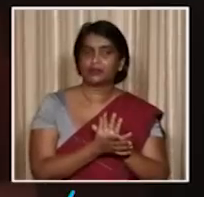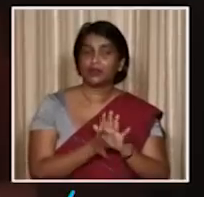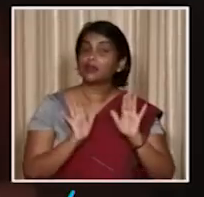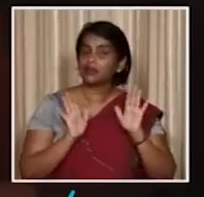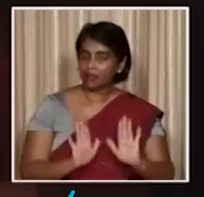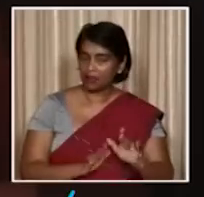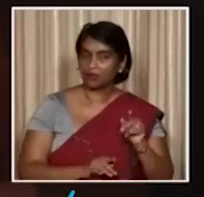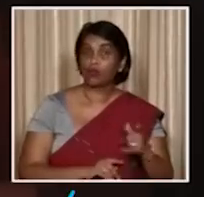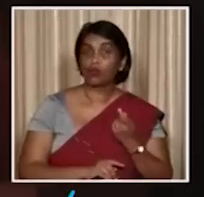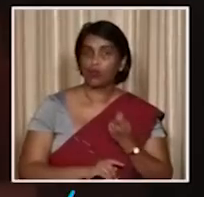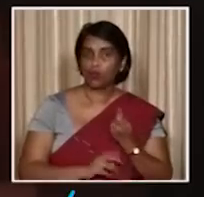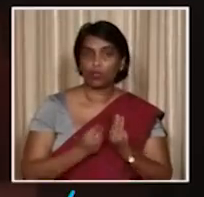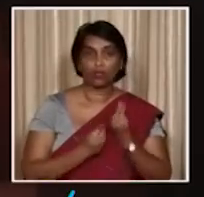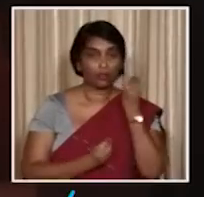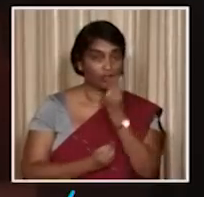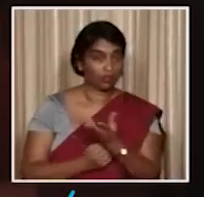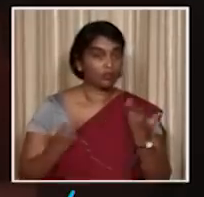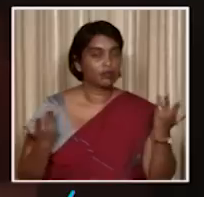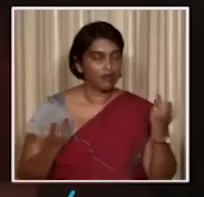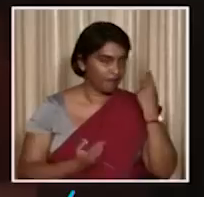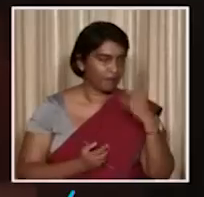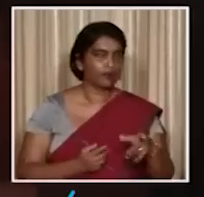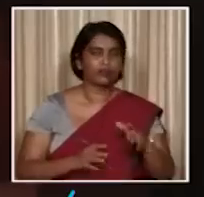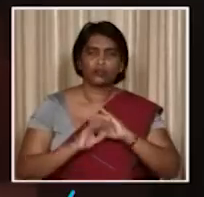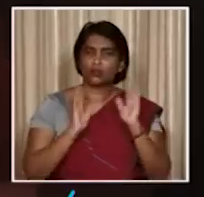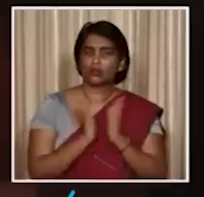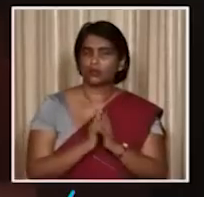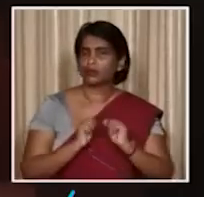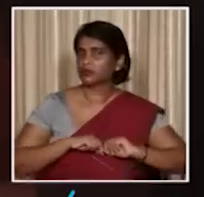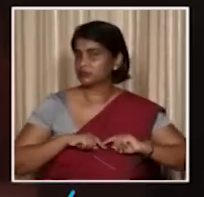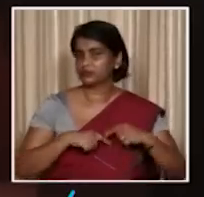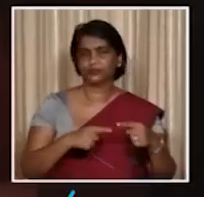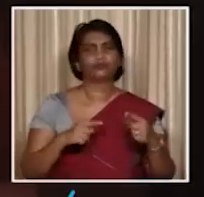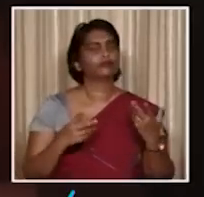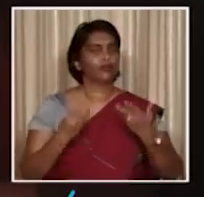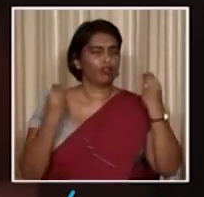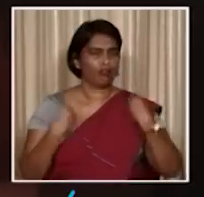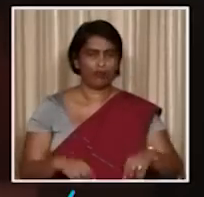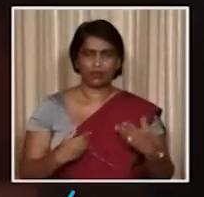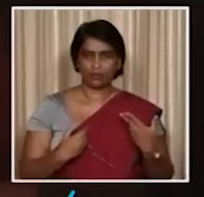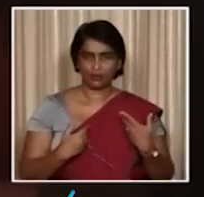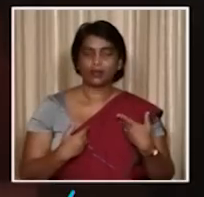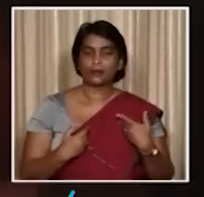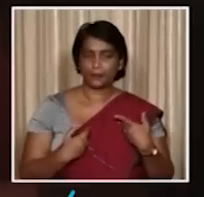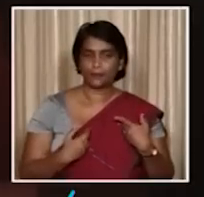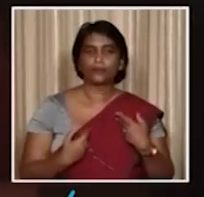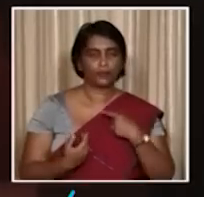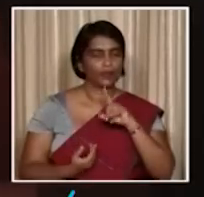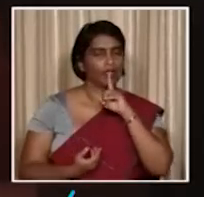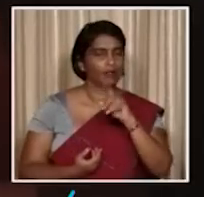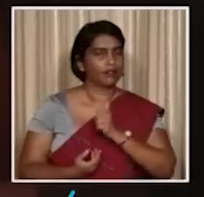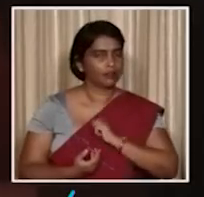නමුත් මුදල් ලබා නොදීම තුල මේ සම්පූර්ණ කාර්යය අඩපණ වෙලා තිබෙනවා. මං අහන්න